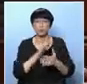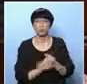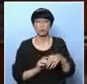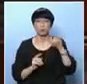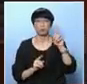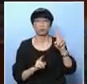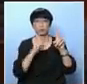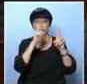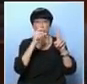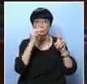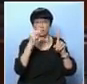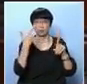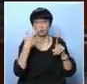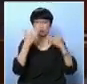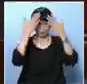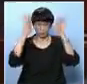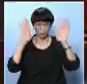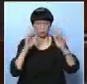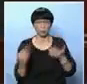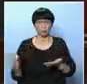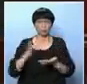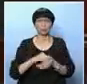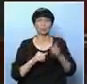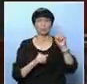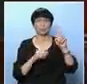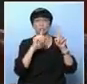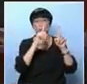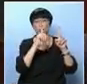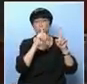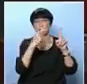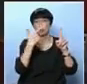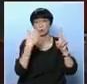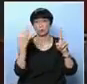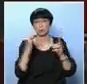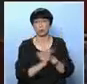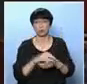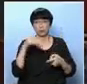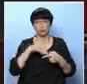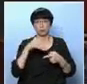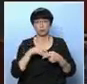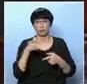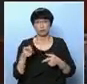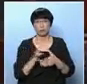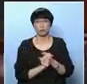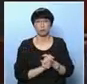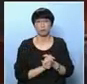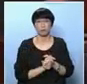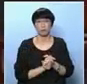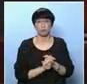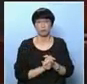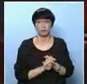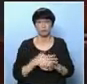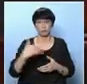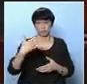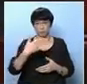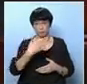1978年改革开放，去到1983年嘅时候仲係喺深圳做陈公公、黎公公，满天